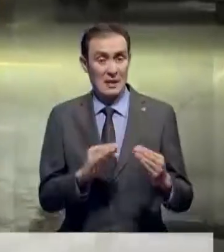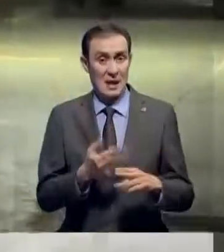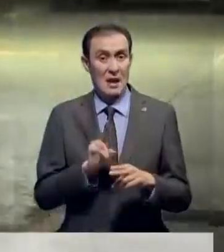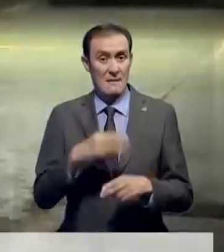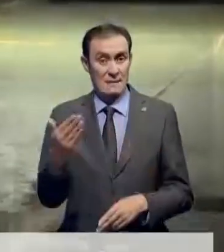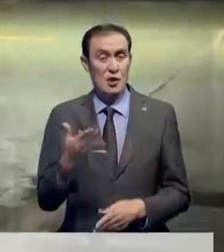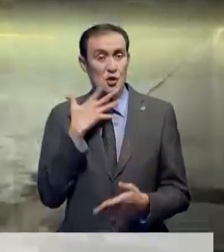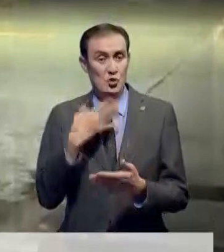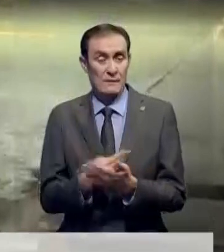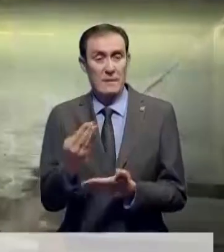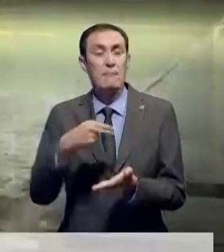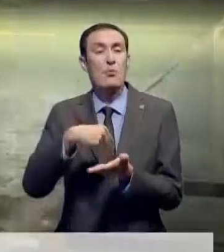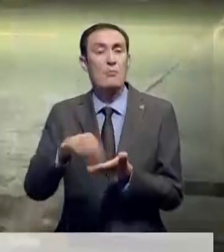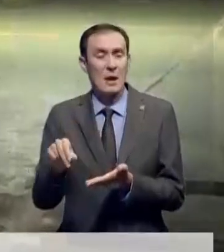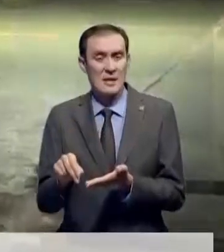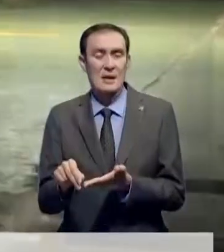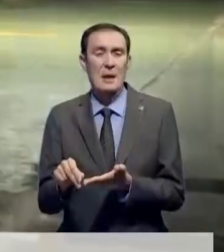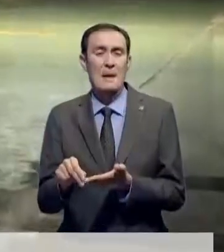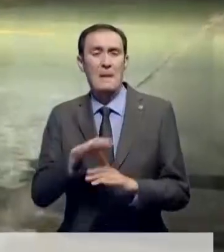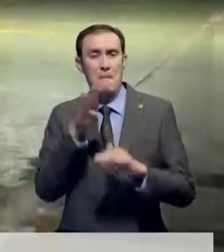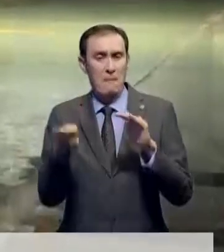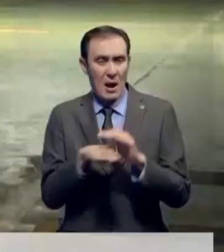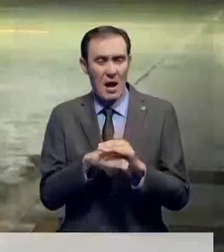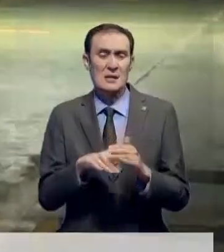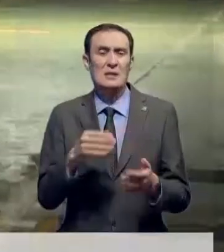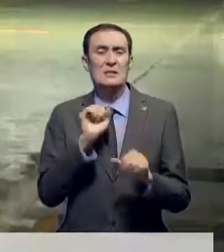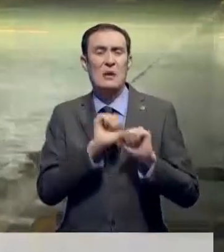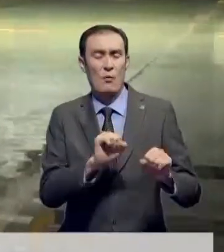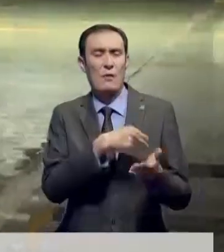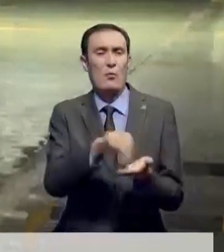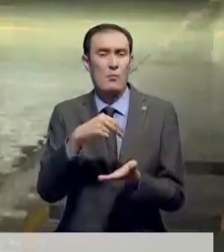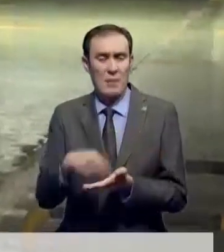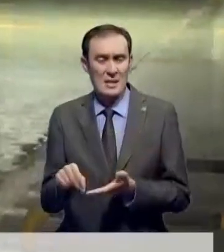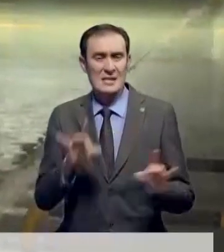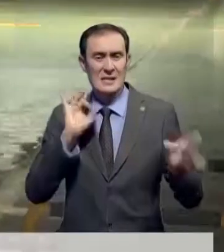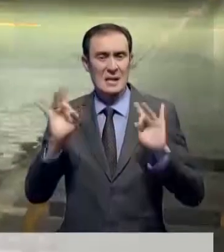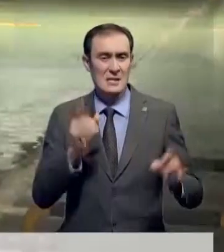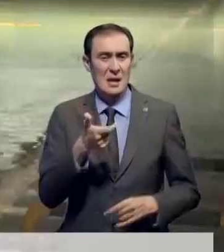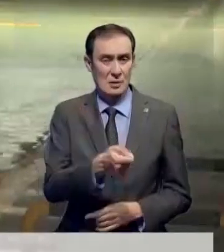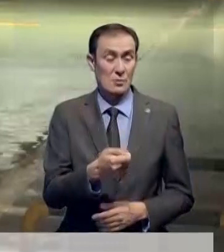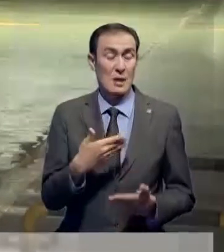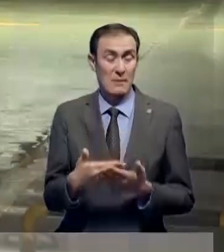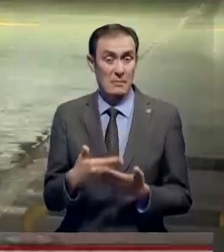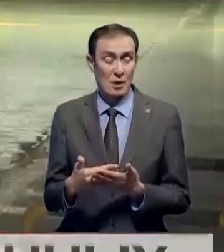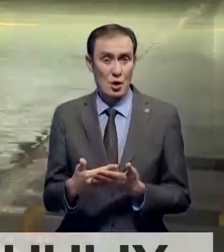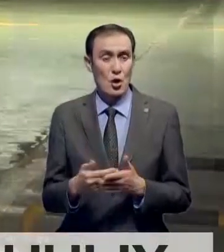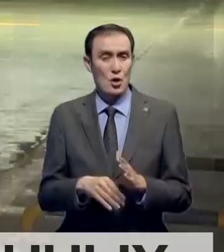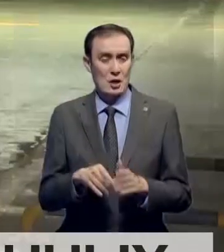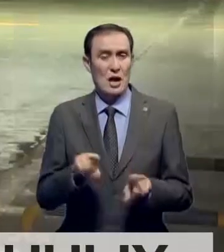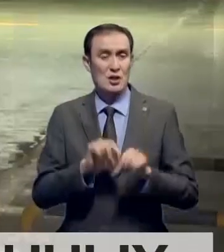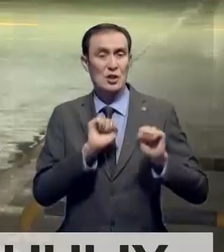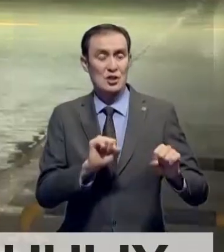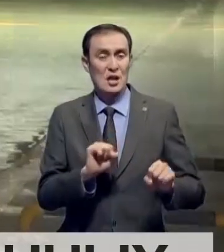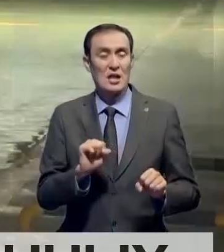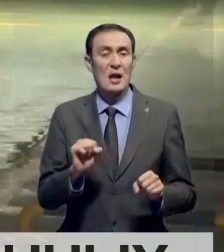ваша собственность. Вы покупаете для него паркинг, приобретаете страховку, покупаете сигнализацию. Самую лучшую, как защита